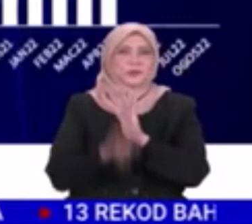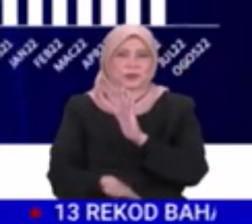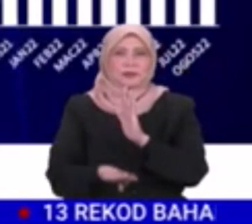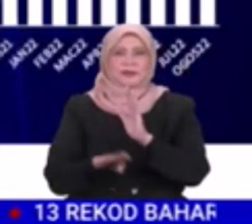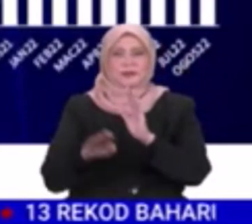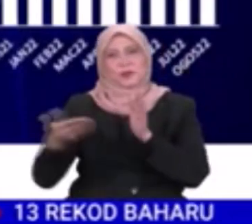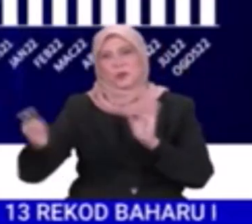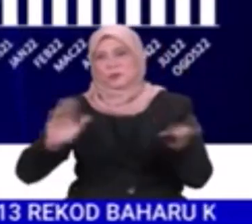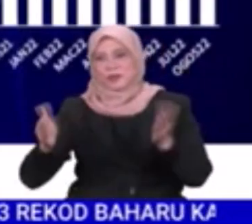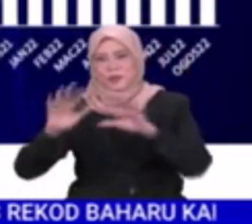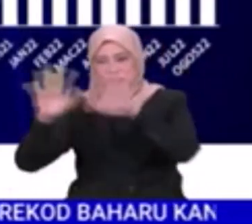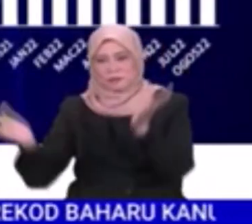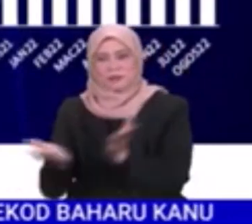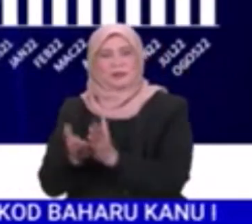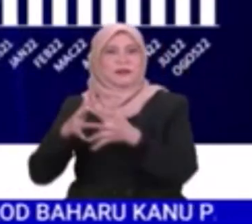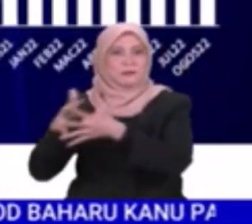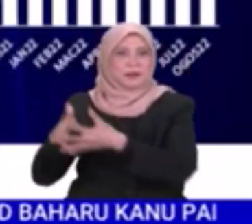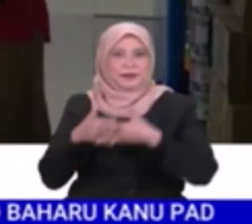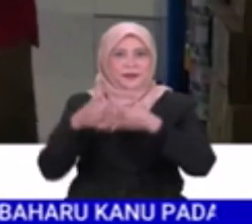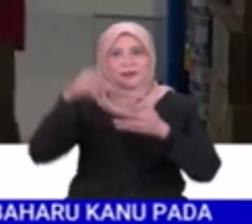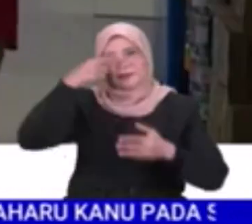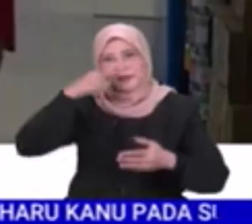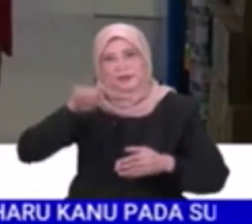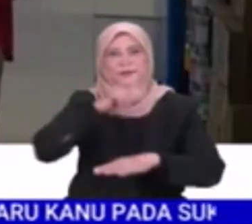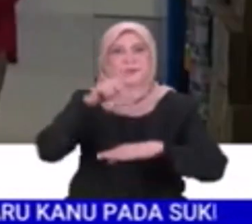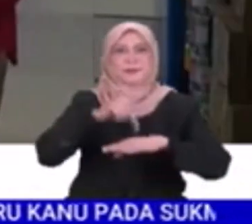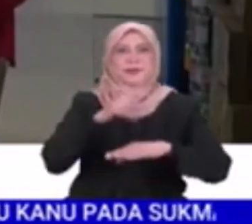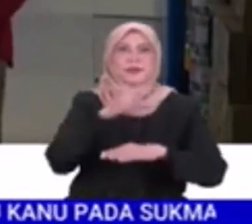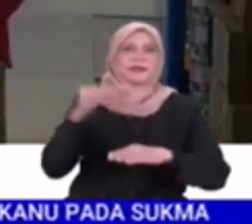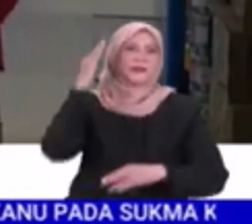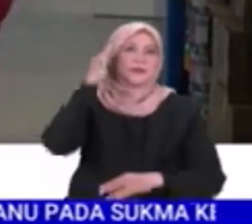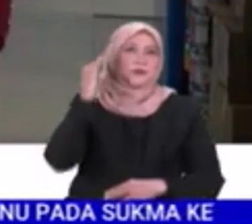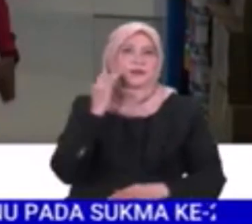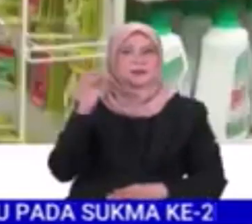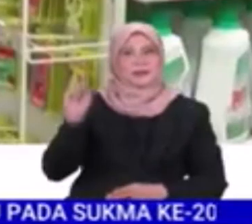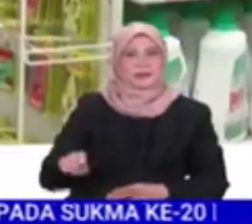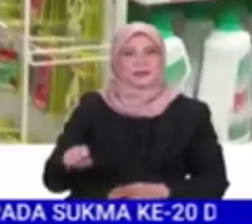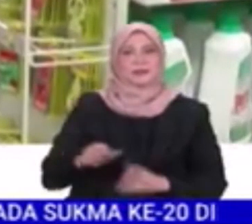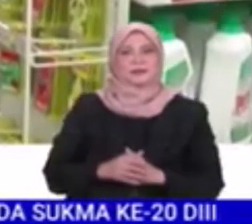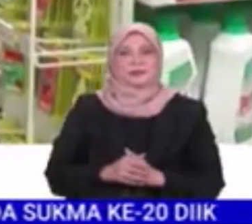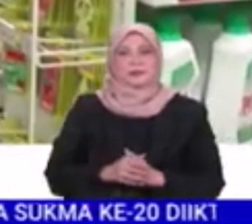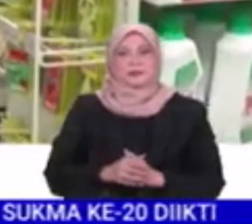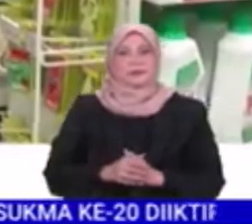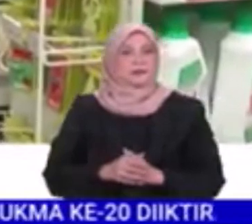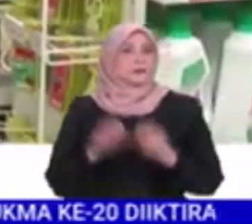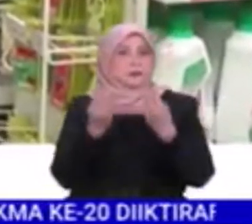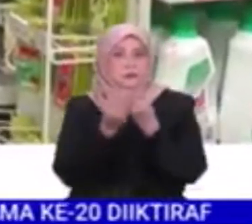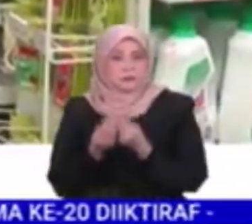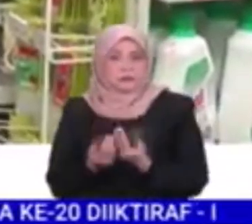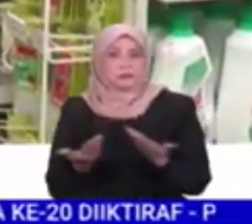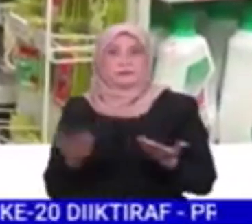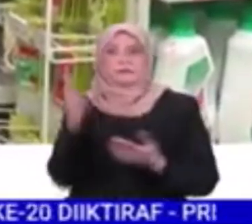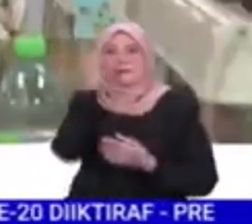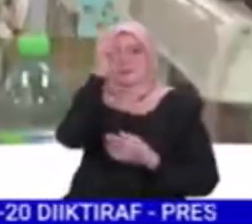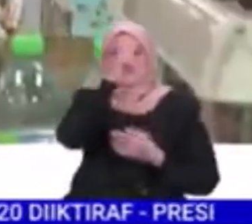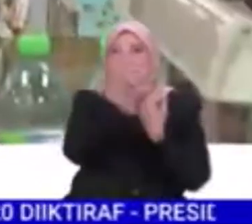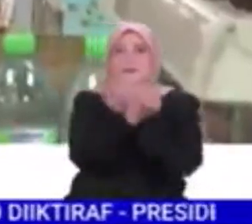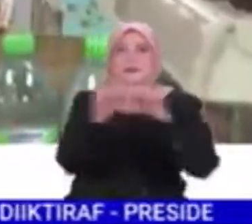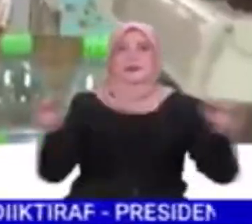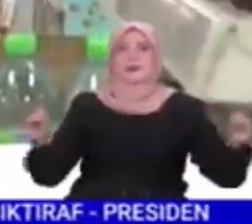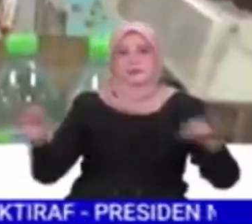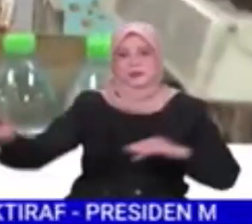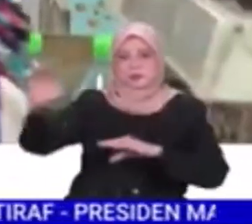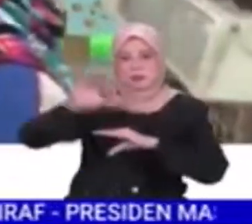berbanding Amerika Serikat Thailand Filipina dan Korea Selatan keadaan itu didorong langkah kerajaan menyediakan